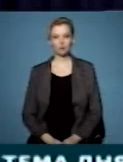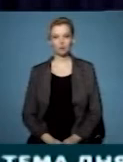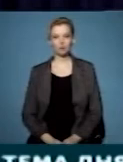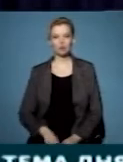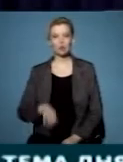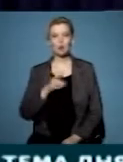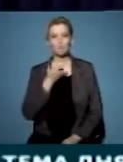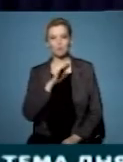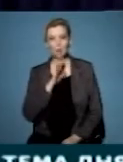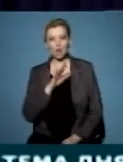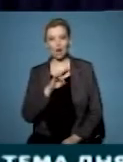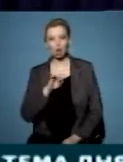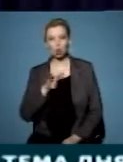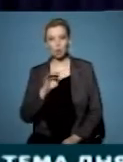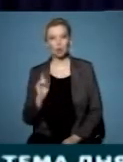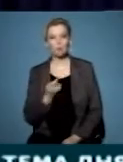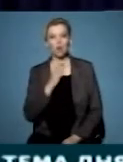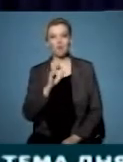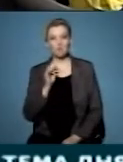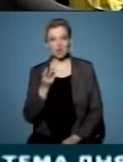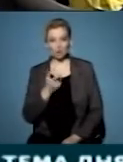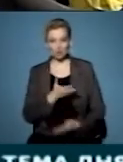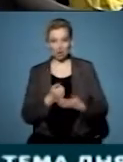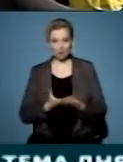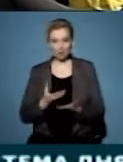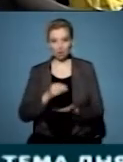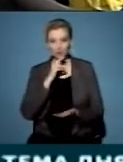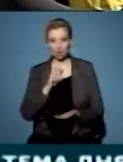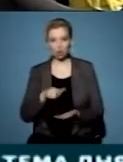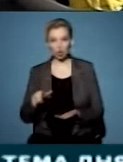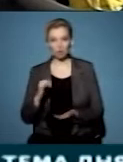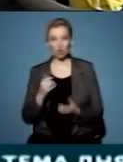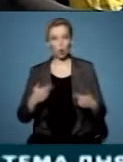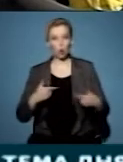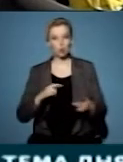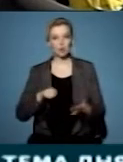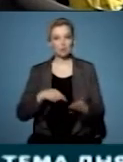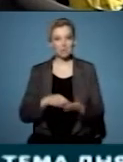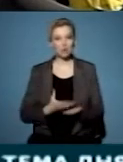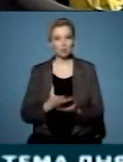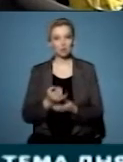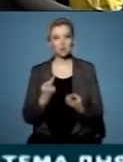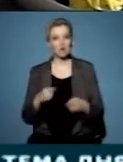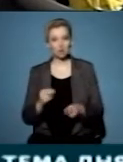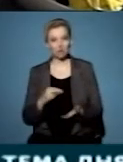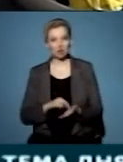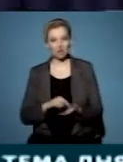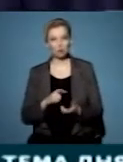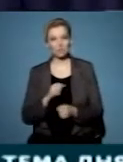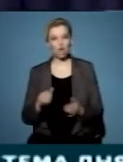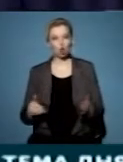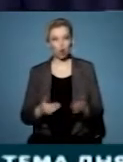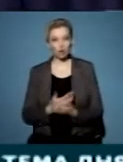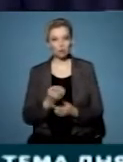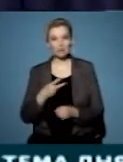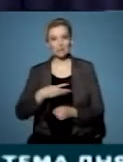Пані Антоніна, власне, 1 вересня ми платимо, чернівчани і гості міста, платимо за іншими тарифами, за новими.